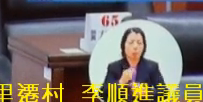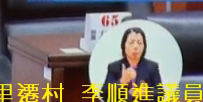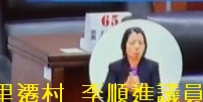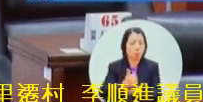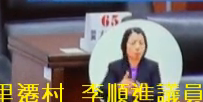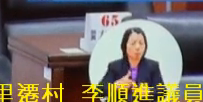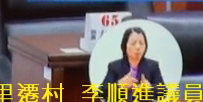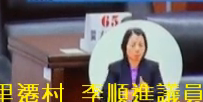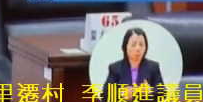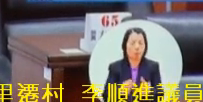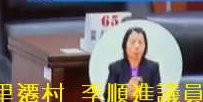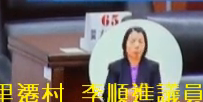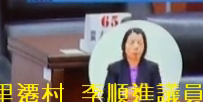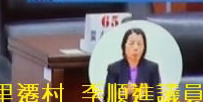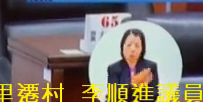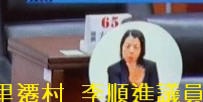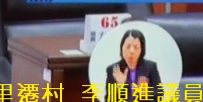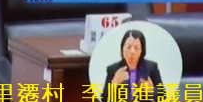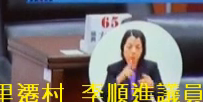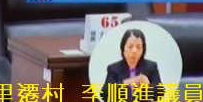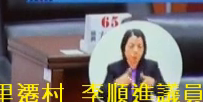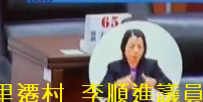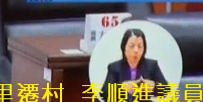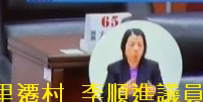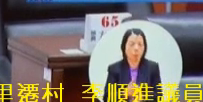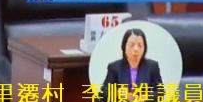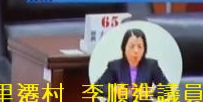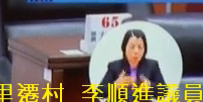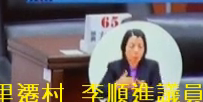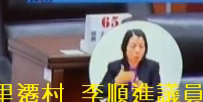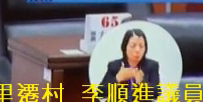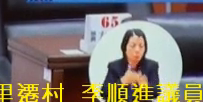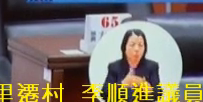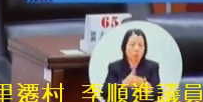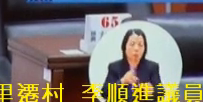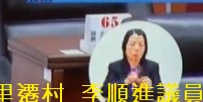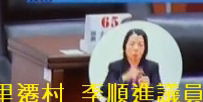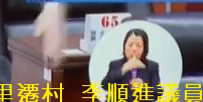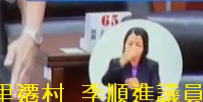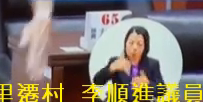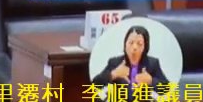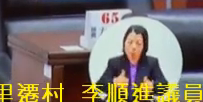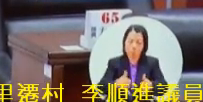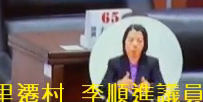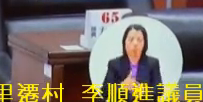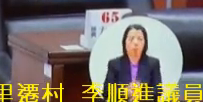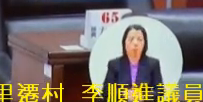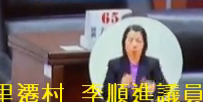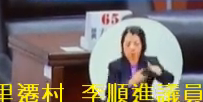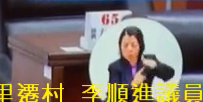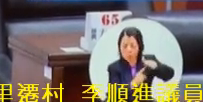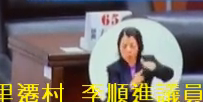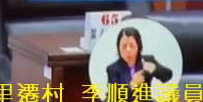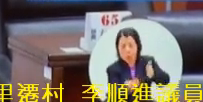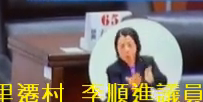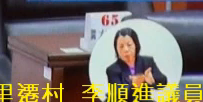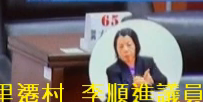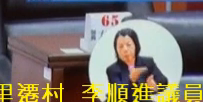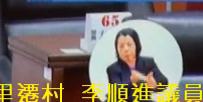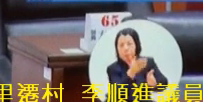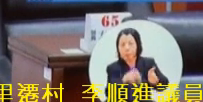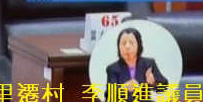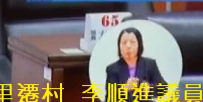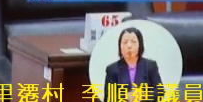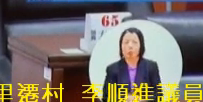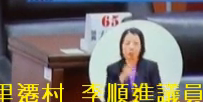们的世贸展览中心，我们的轻轨捷运在中山路的高速公路的以北，这个亚洲新湾区就是旧